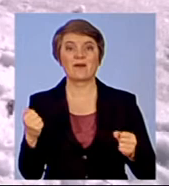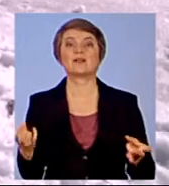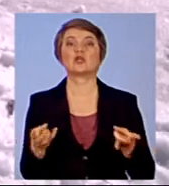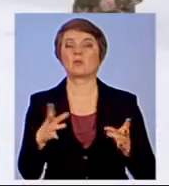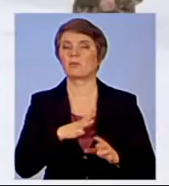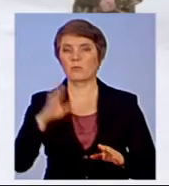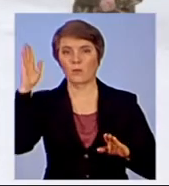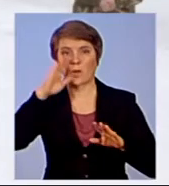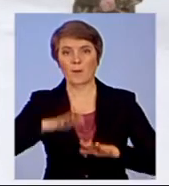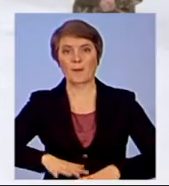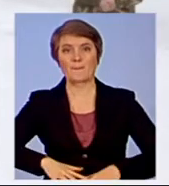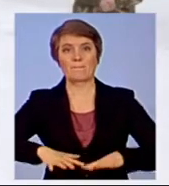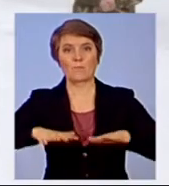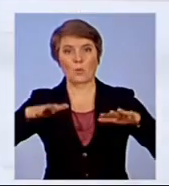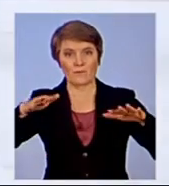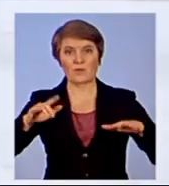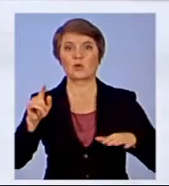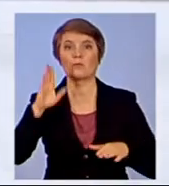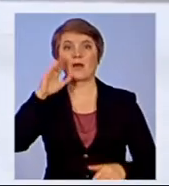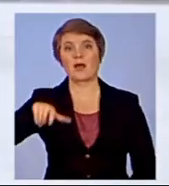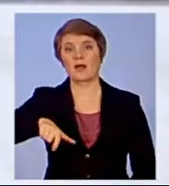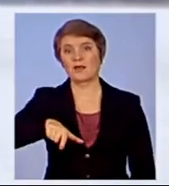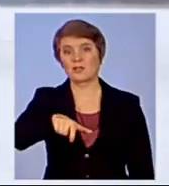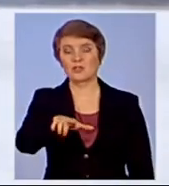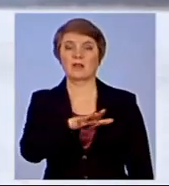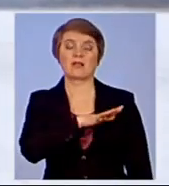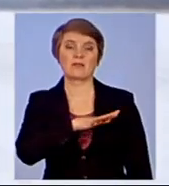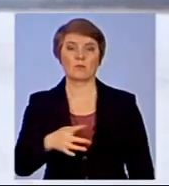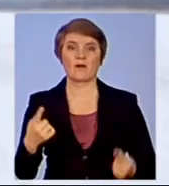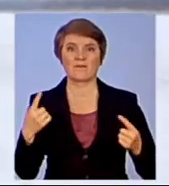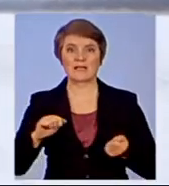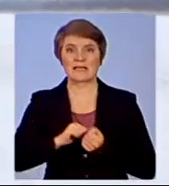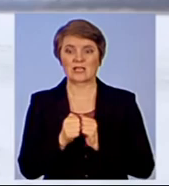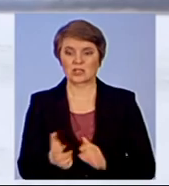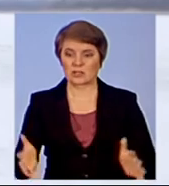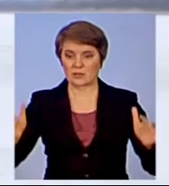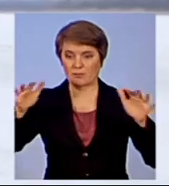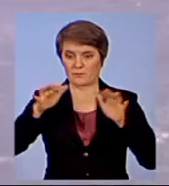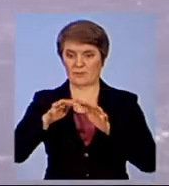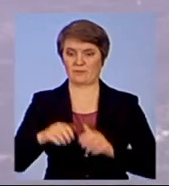повені віталої води і щоб на річці не утворювалися великі крижані брили.